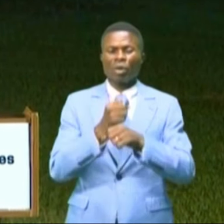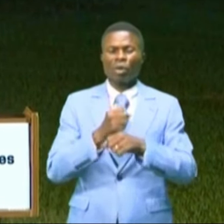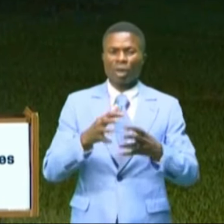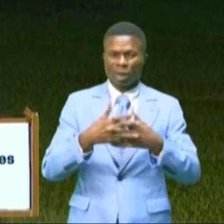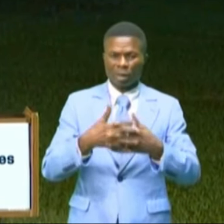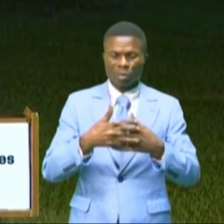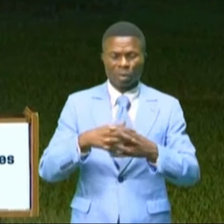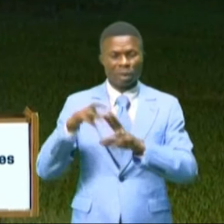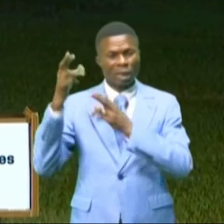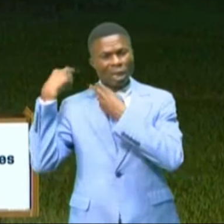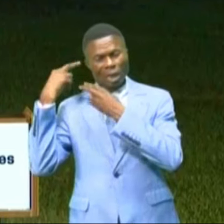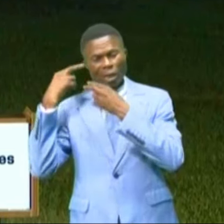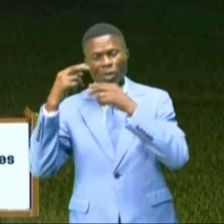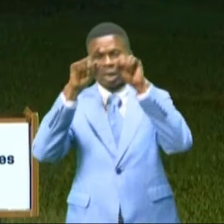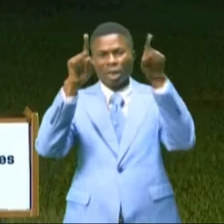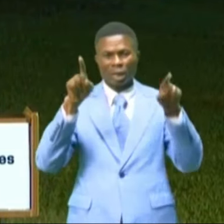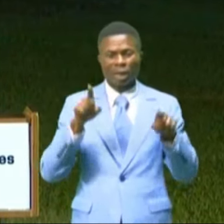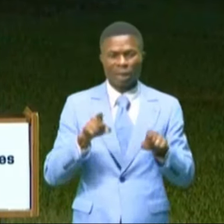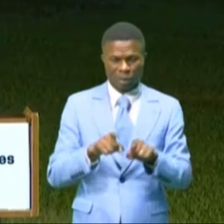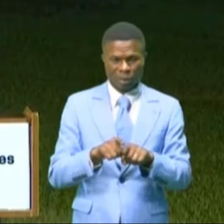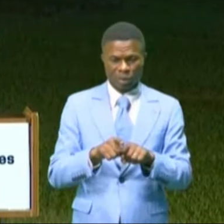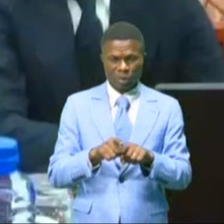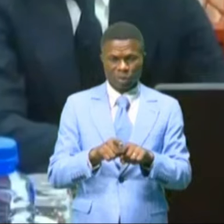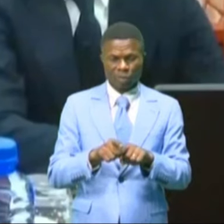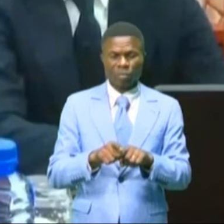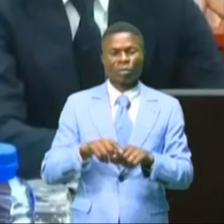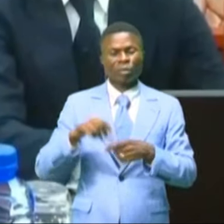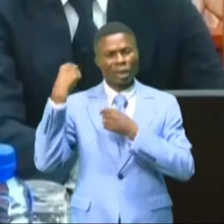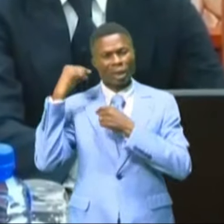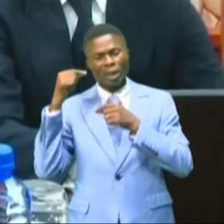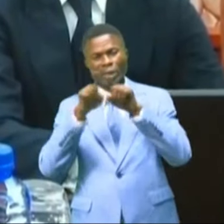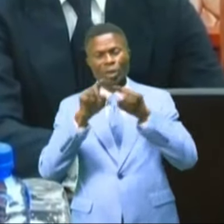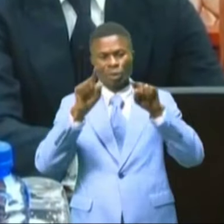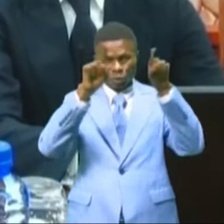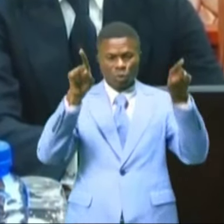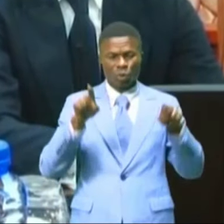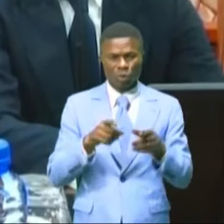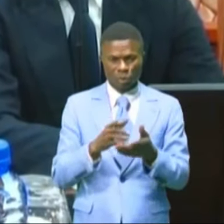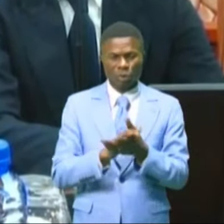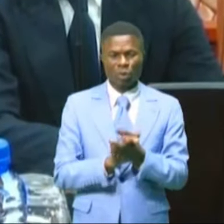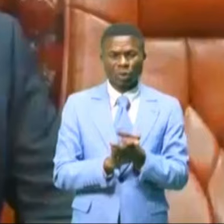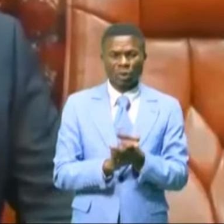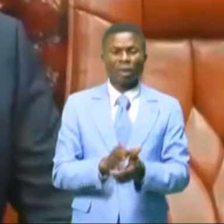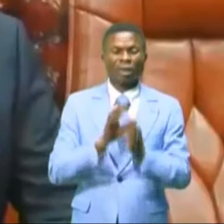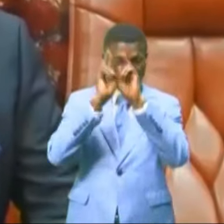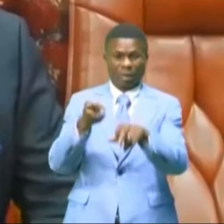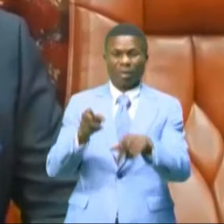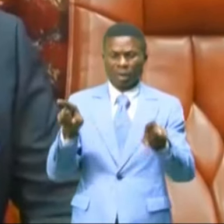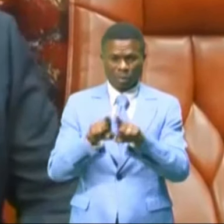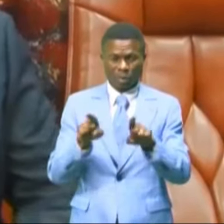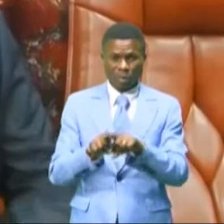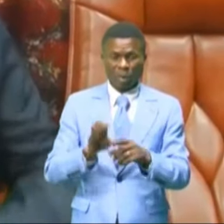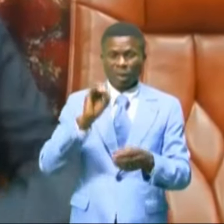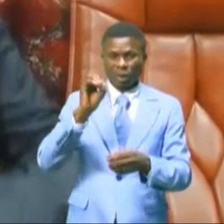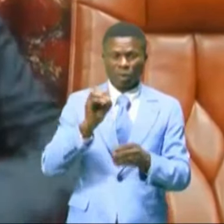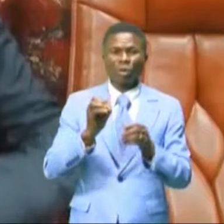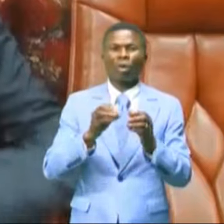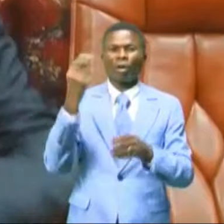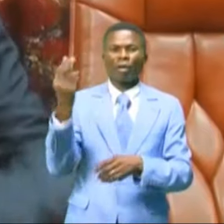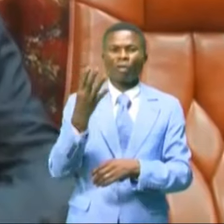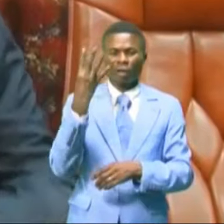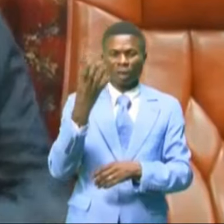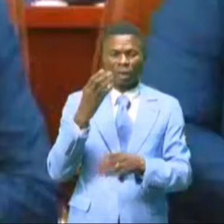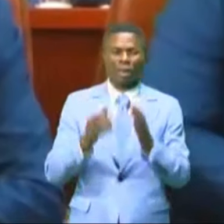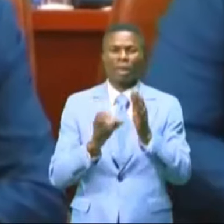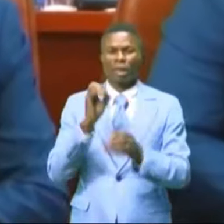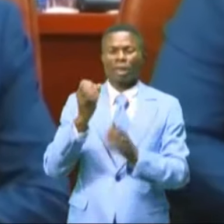d'émissions audiovisuelles, plus simplement dit le poste radio et des télévisions, la loi numéro 11/04 du 25 juin 2011 et ses